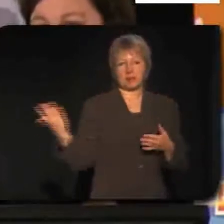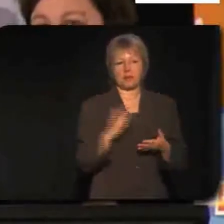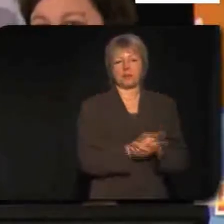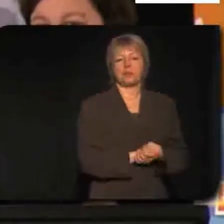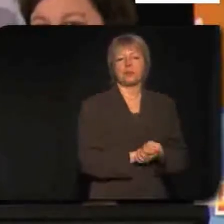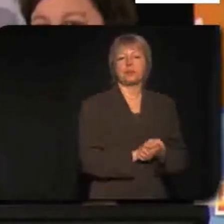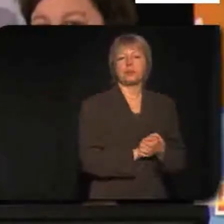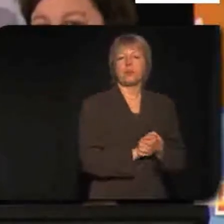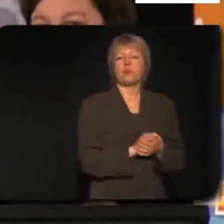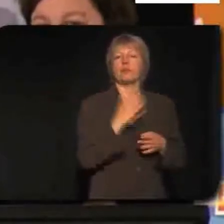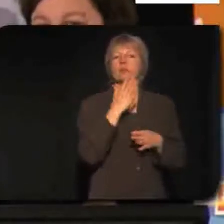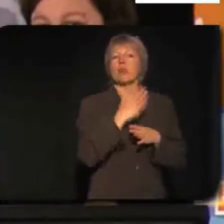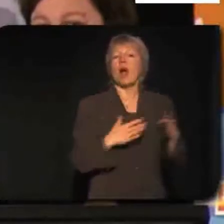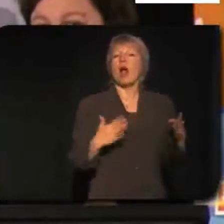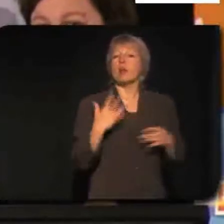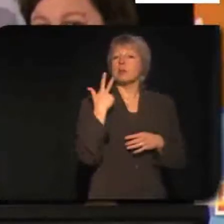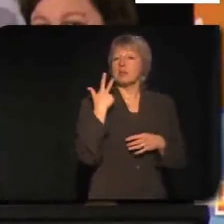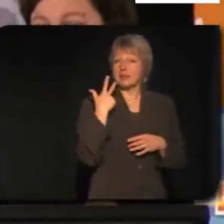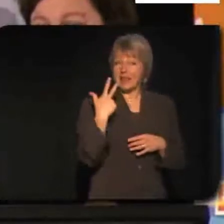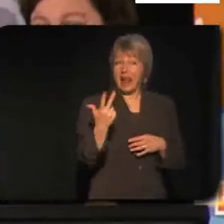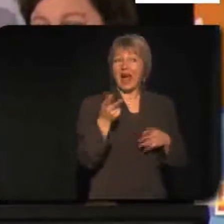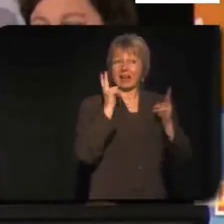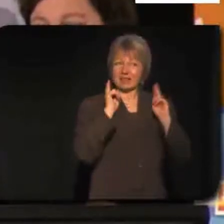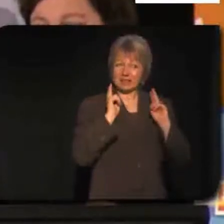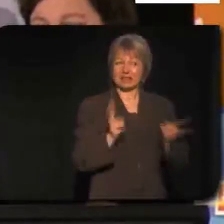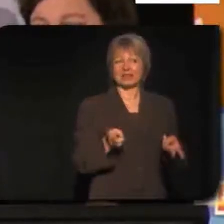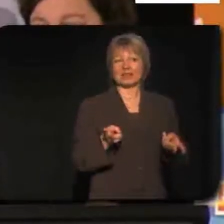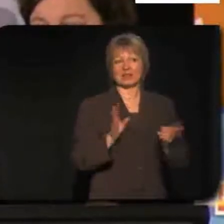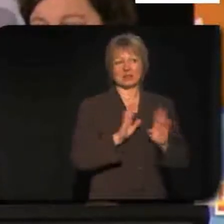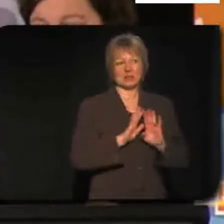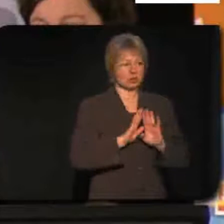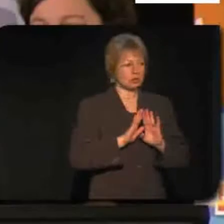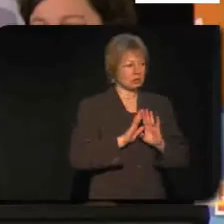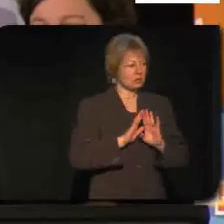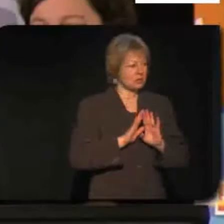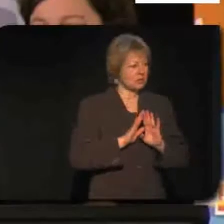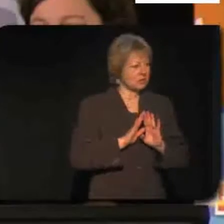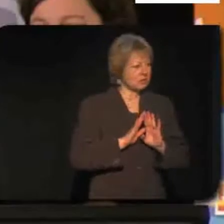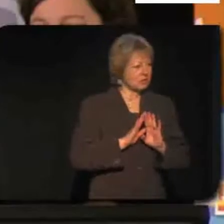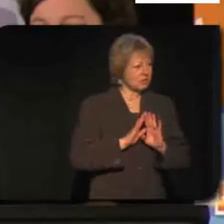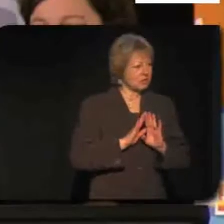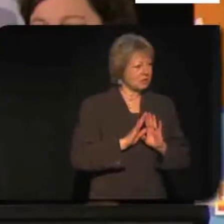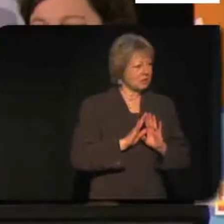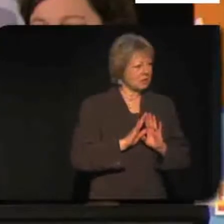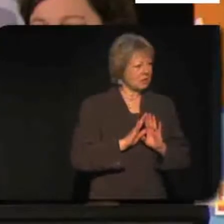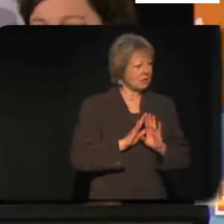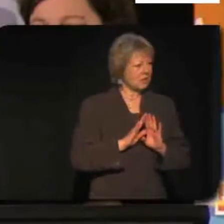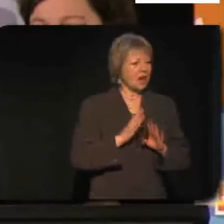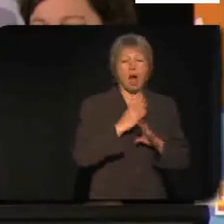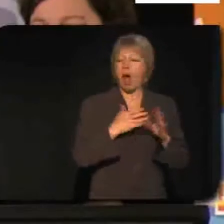14:30 Uhr ist wirklich wirklich Schluss also vielleicht lieber früher hin so